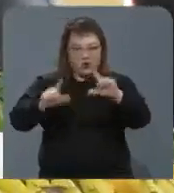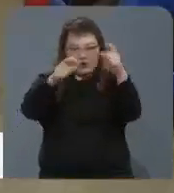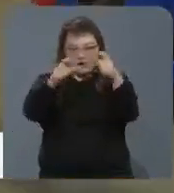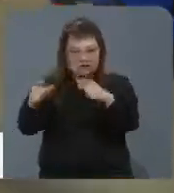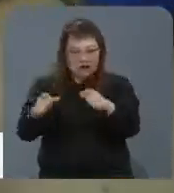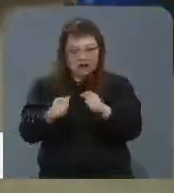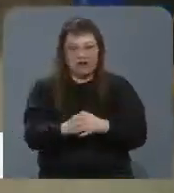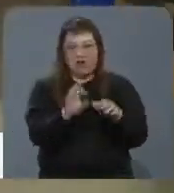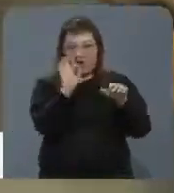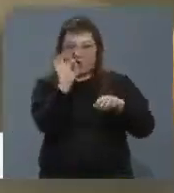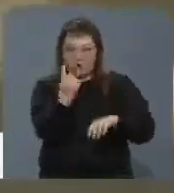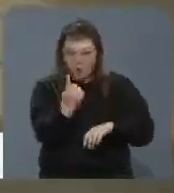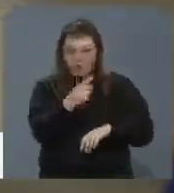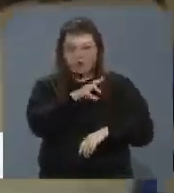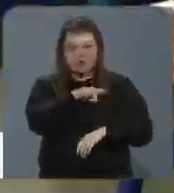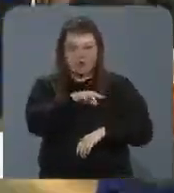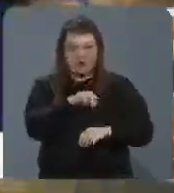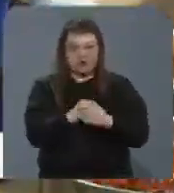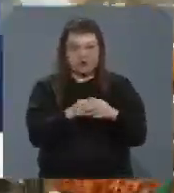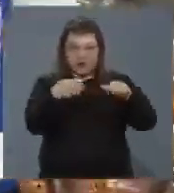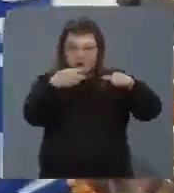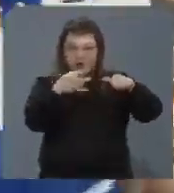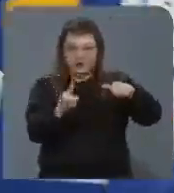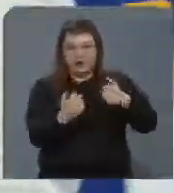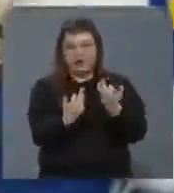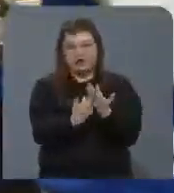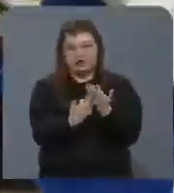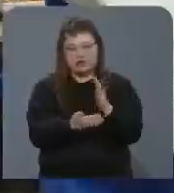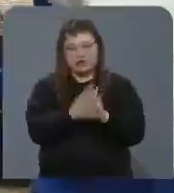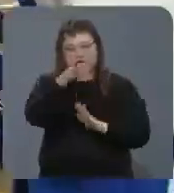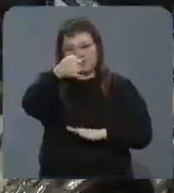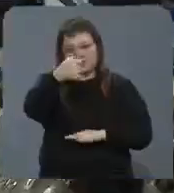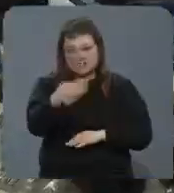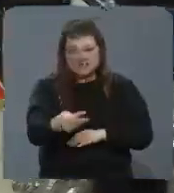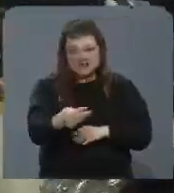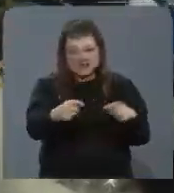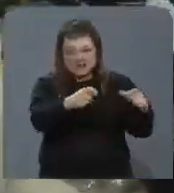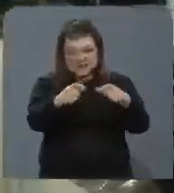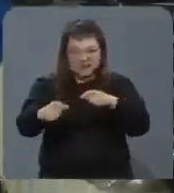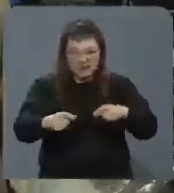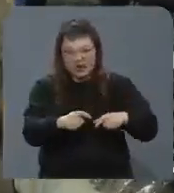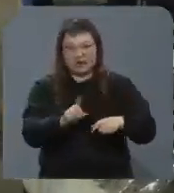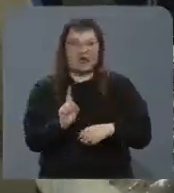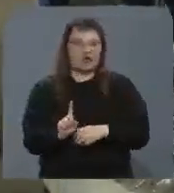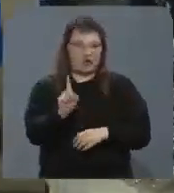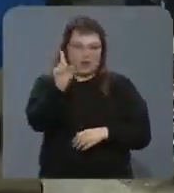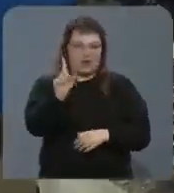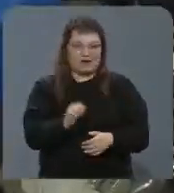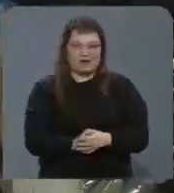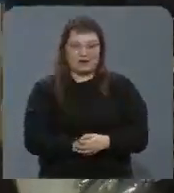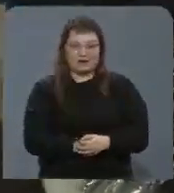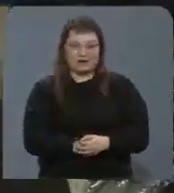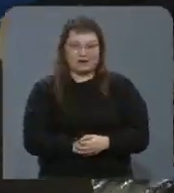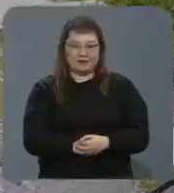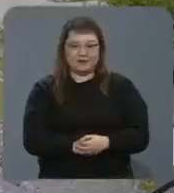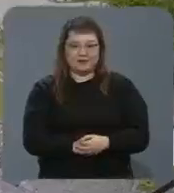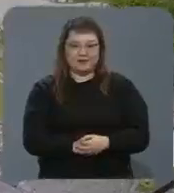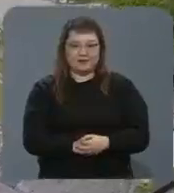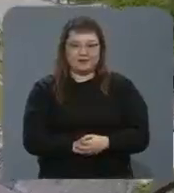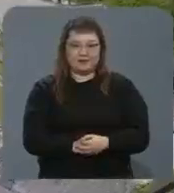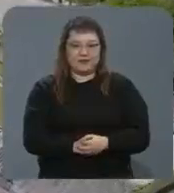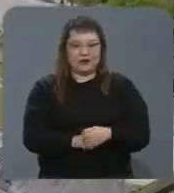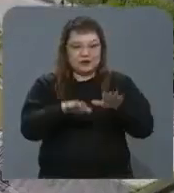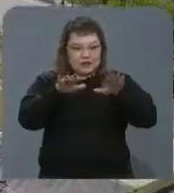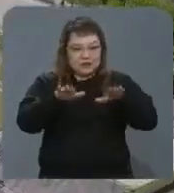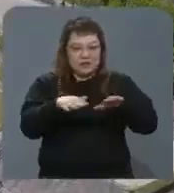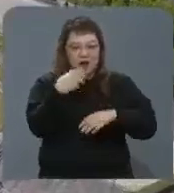등에서, 오영훈 의원은 50대와 제주시 을, 읍면 지역 등에서 상대적으로 선호도가 높았습니다.